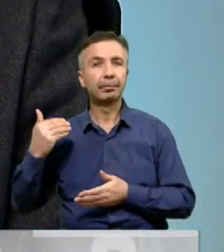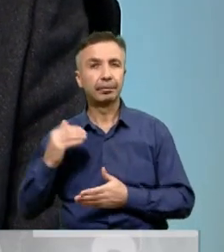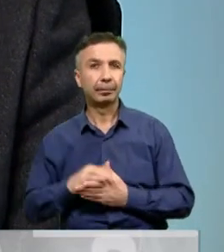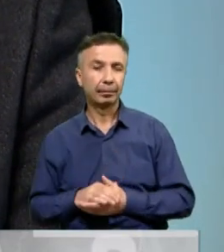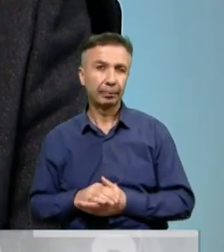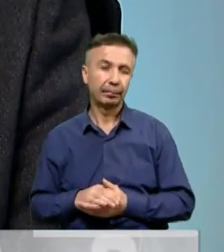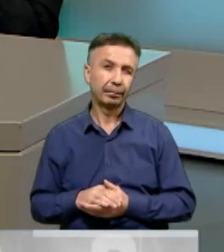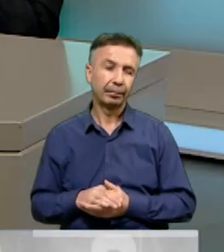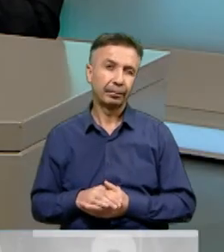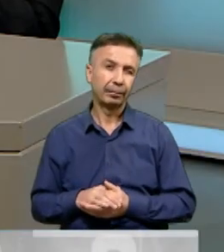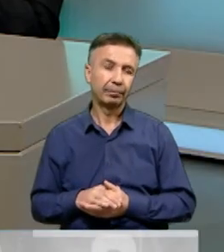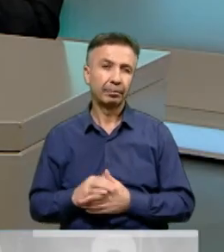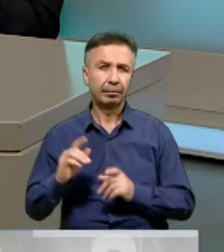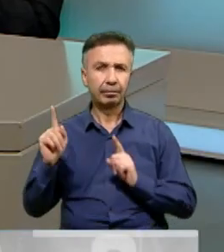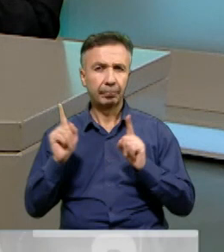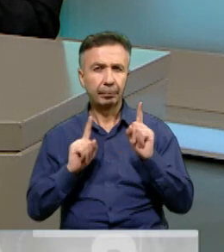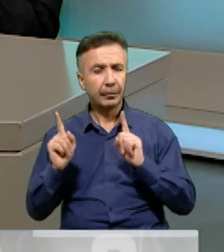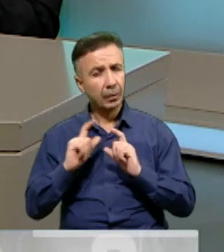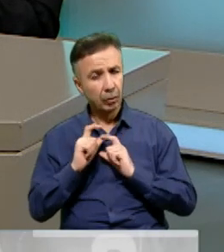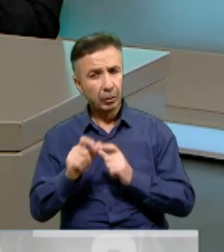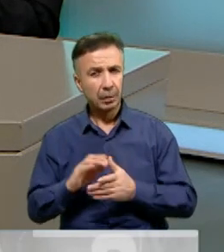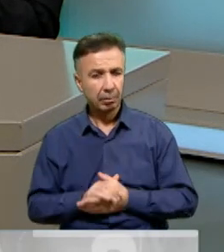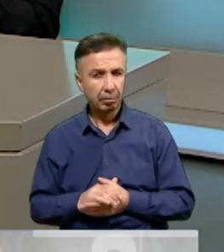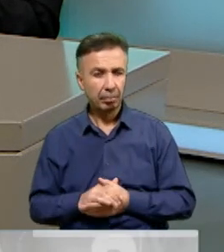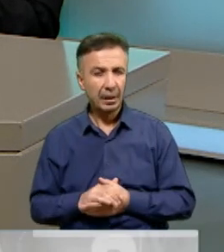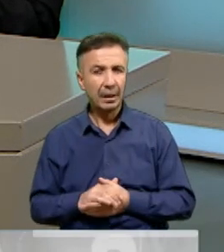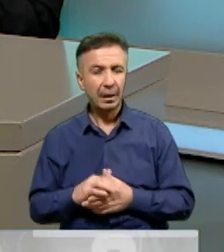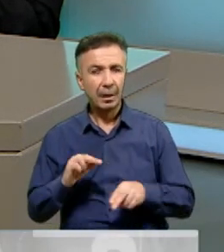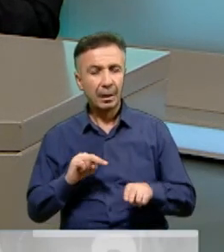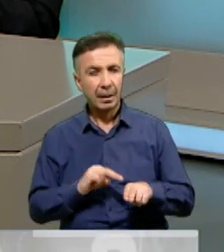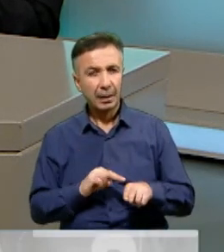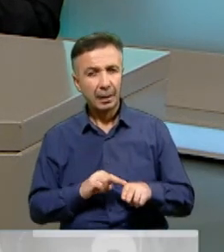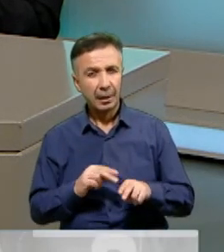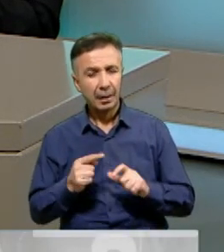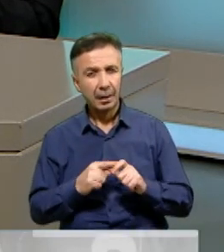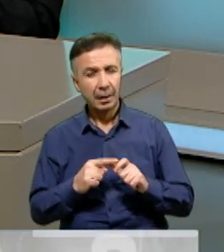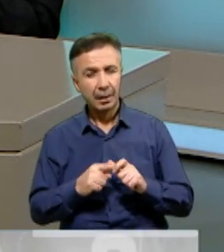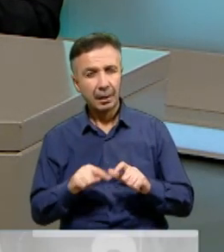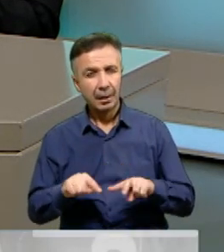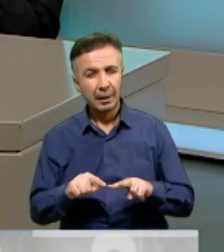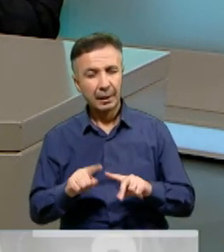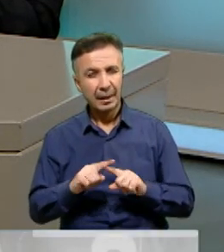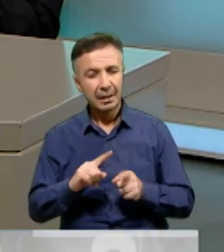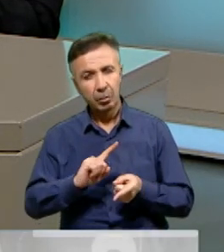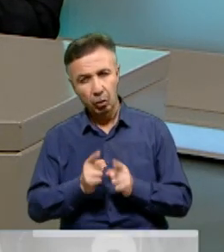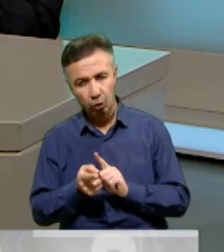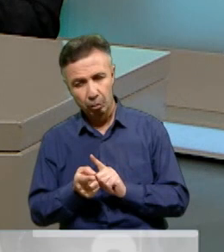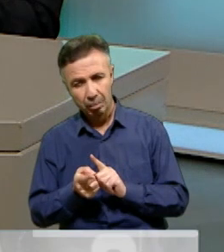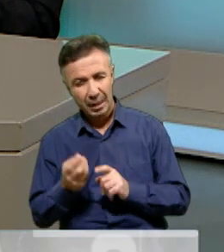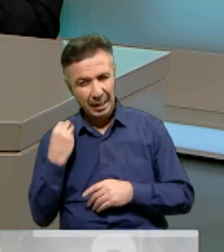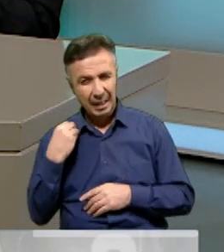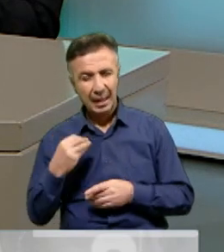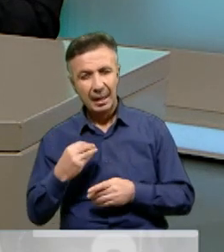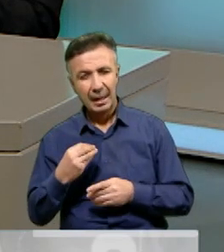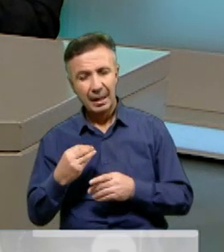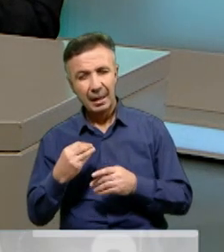Geçen soracağım hocam. Şimdi evet. Sosyal medyadan da geldi bu soru. Malum bir kentsel dönüşüm kampanyası söz konusu. Devletin de bu anlamda bir